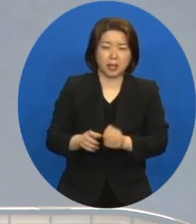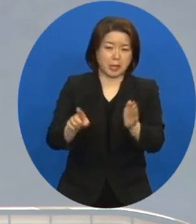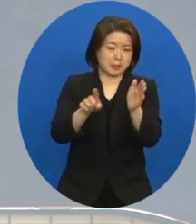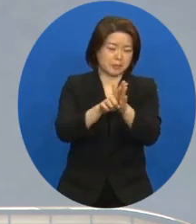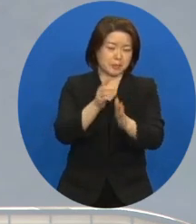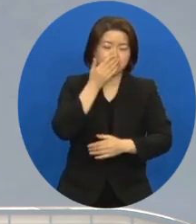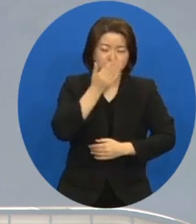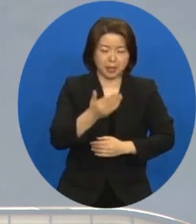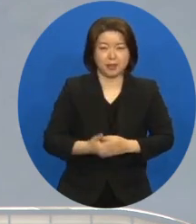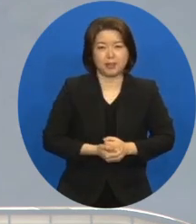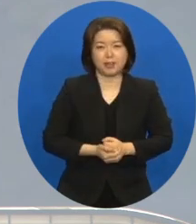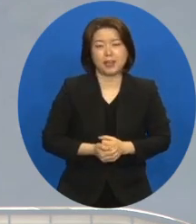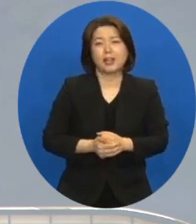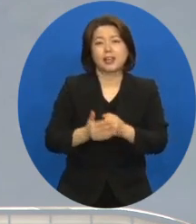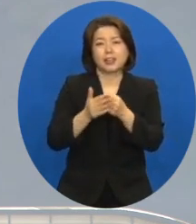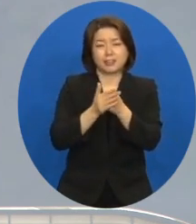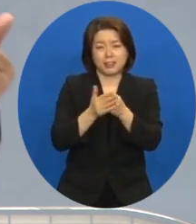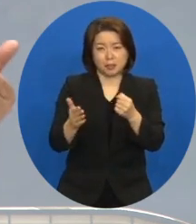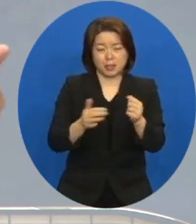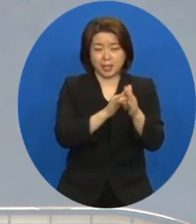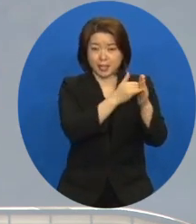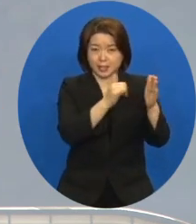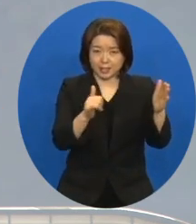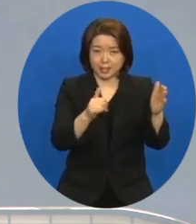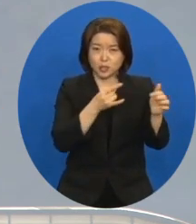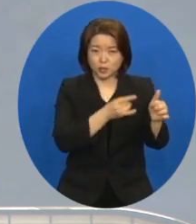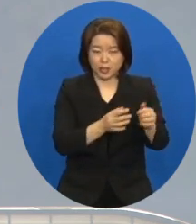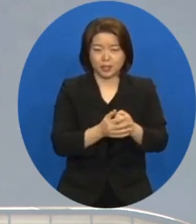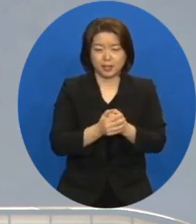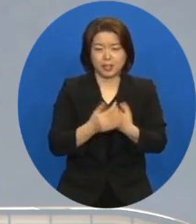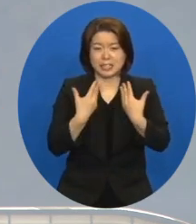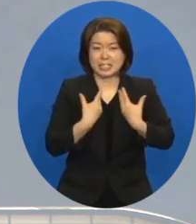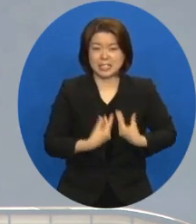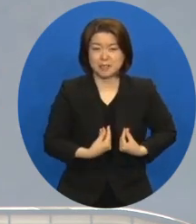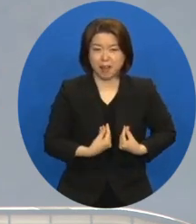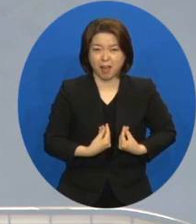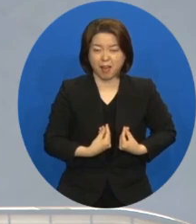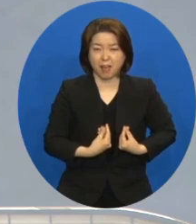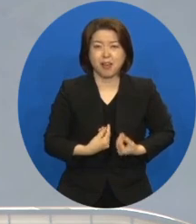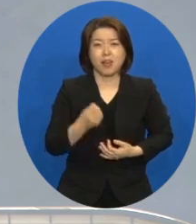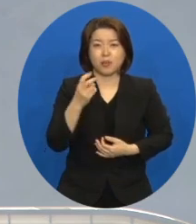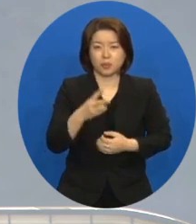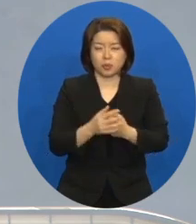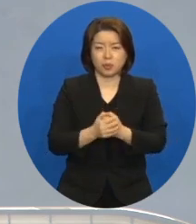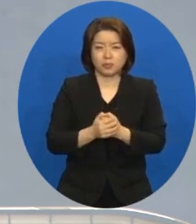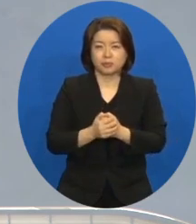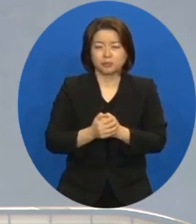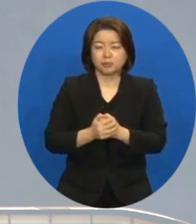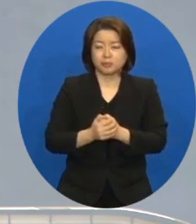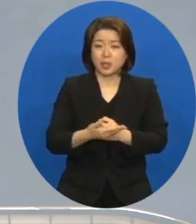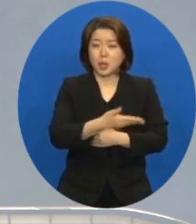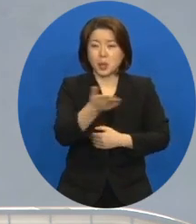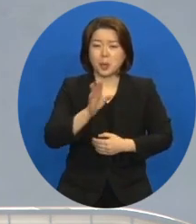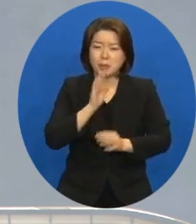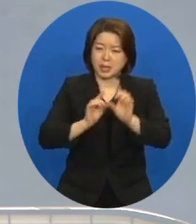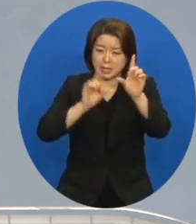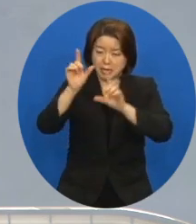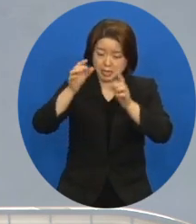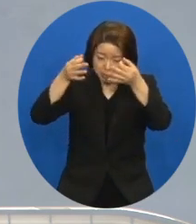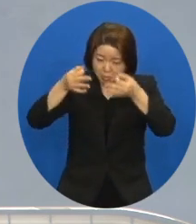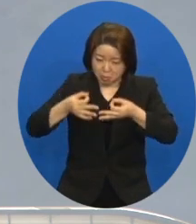믿어요. 그러니까 가족에게 실망하고 여러분의 현실에